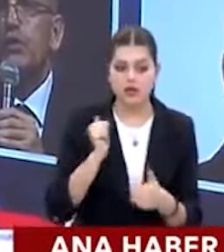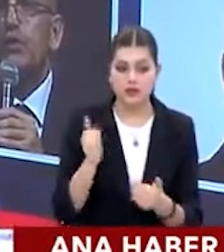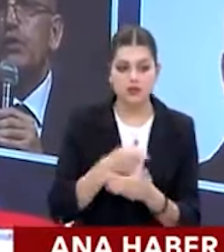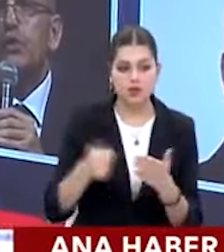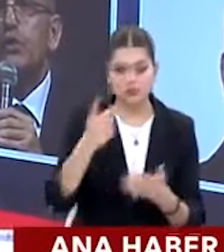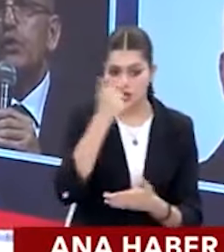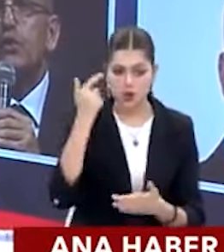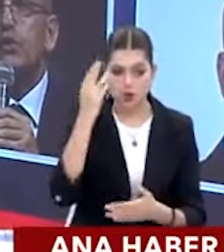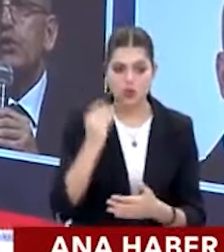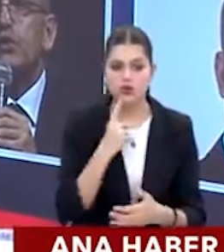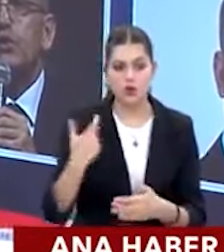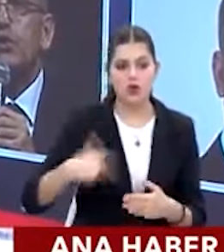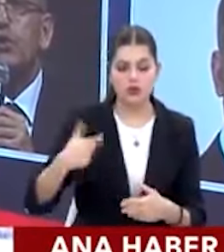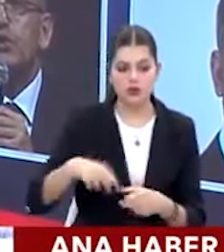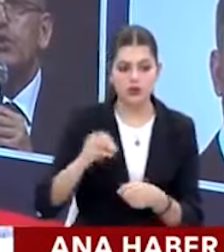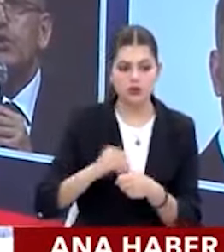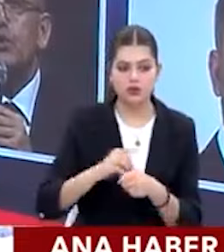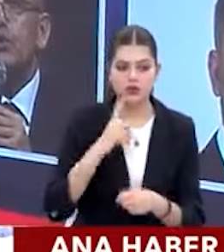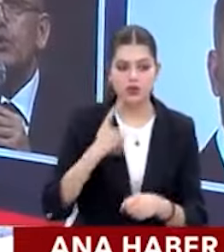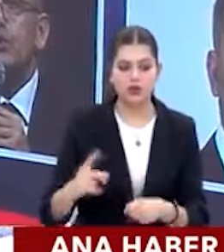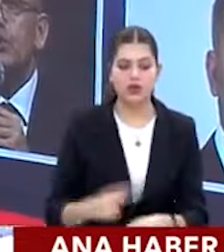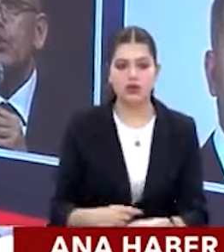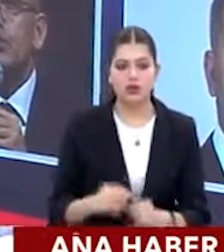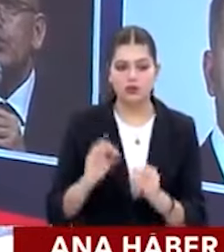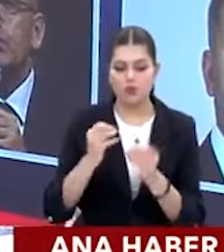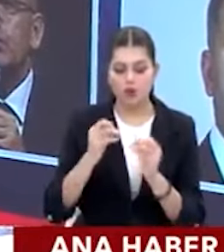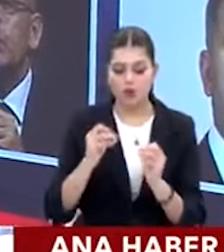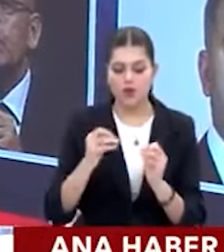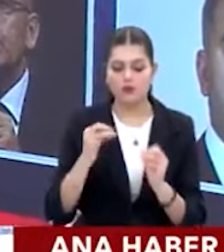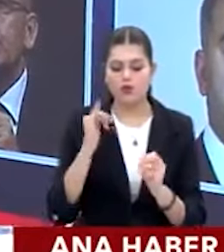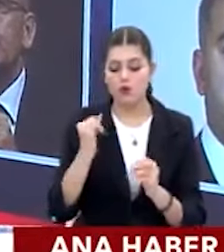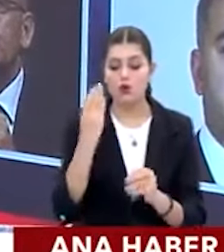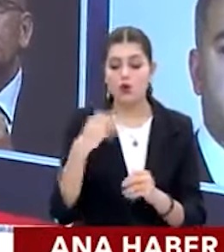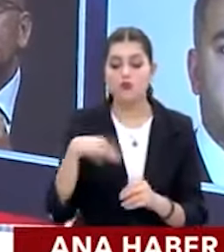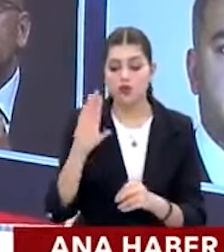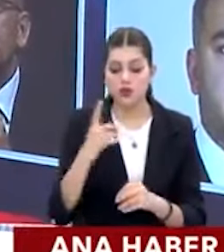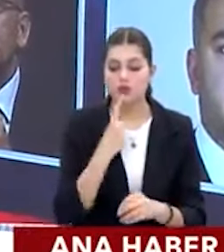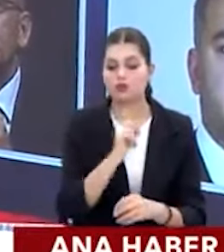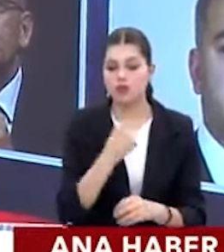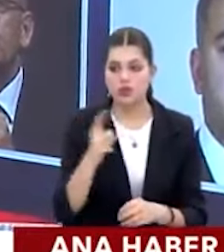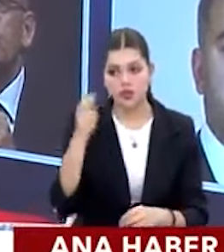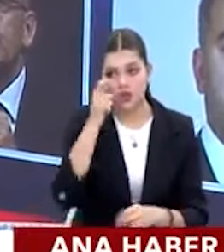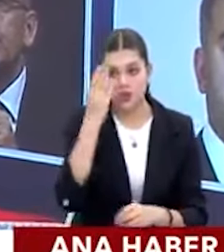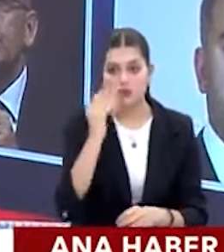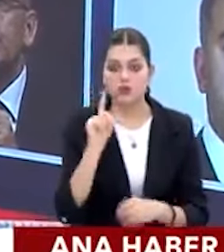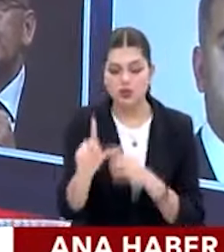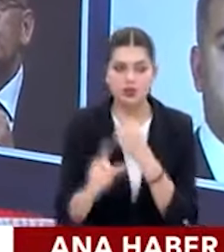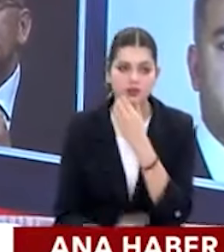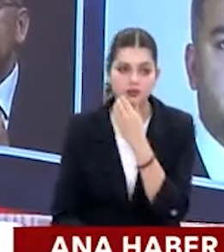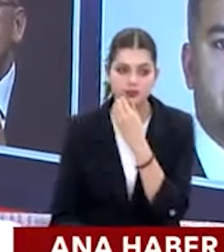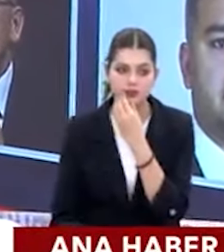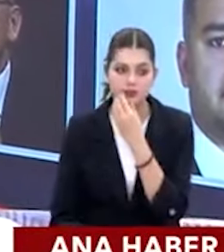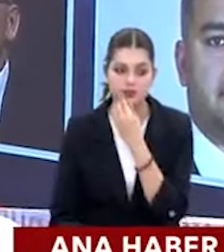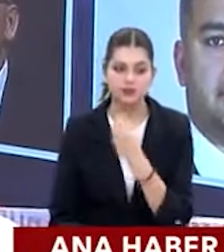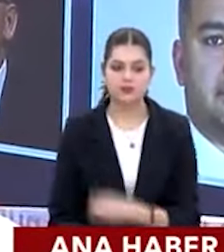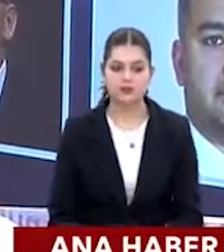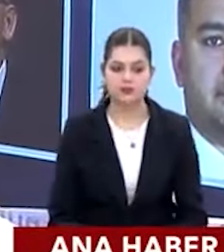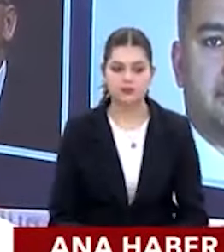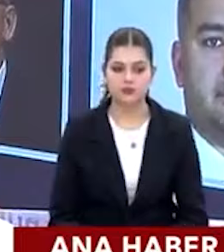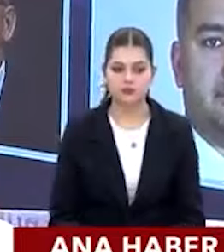ücreti belirlerken özel sektörde rekabeti sekteye uğratmamasına bir şekilde dikkat edilmesi gerektiğini